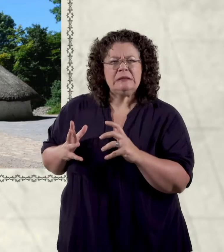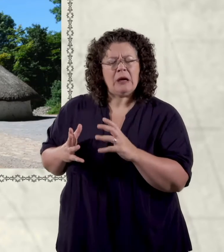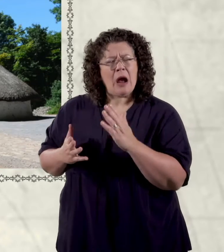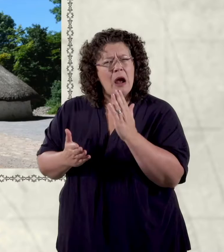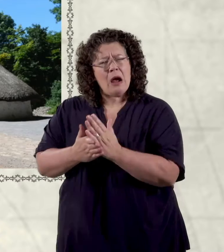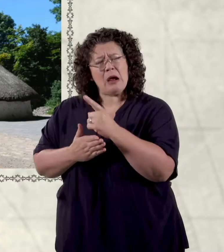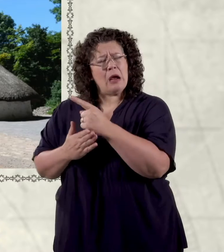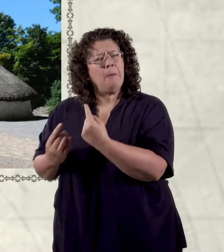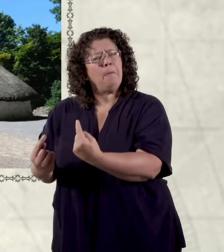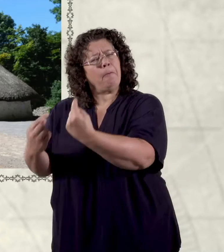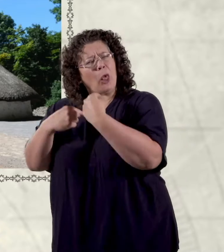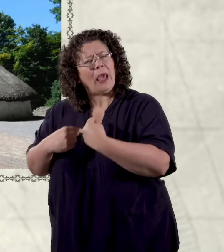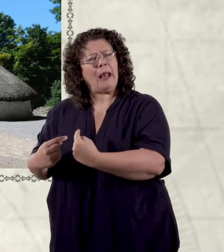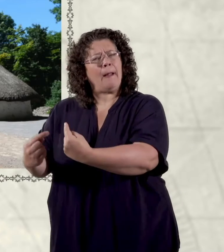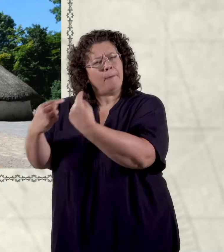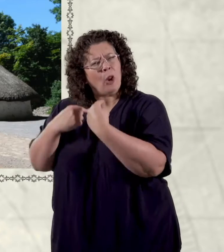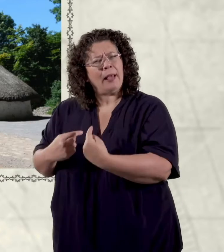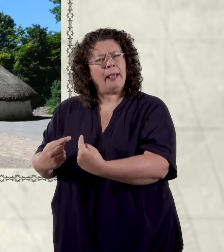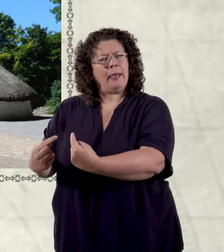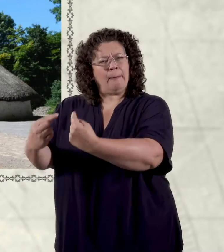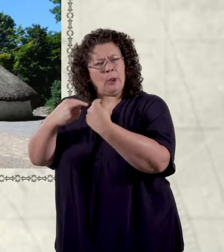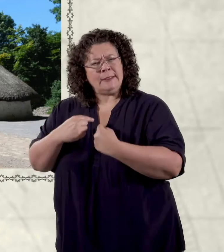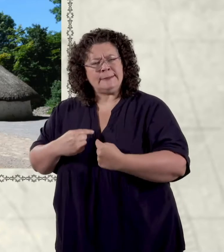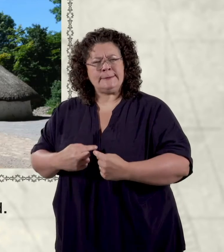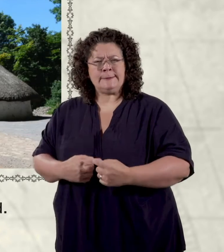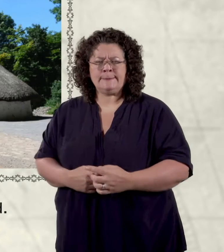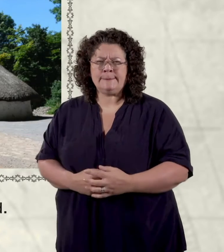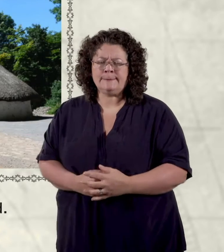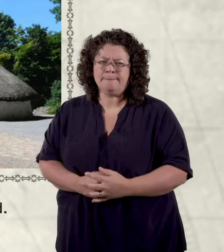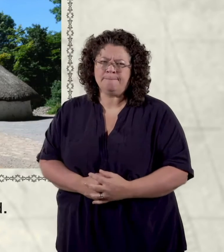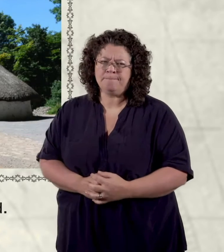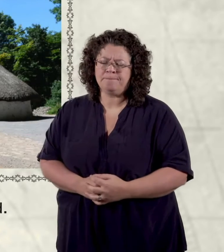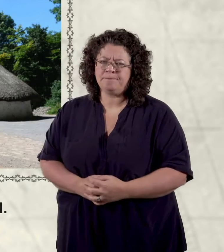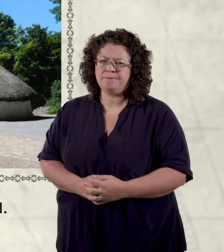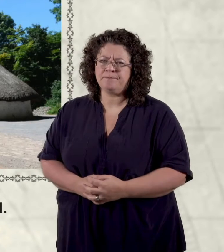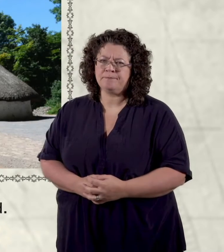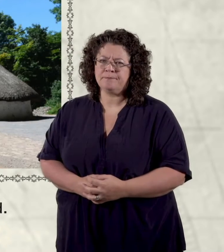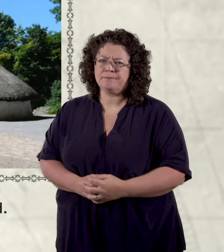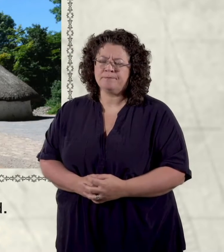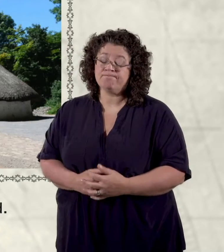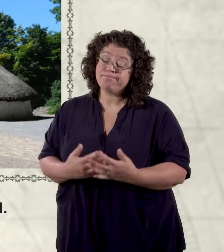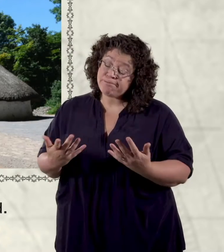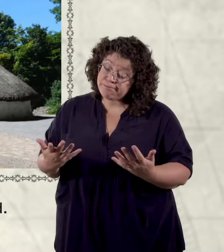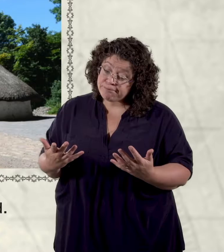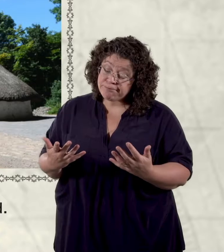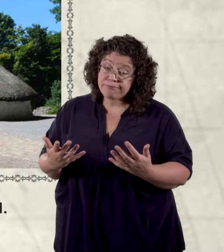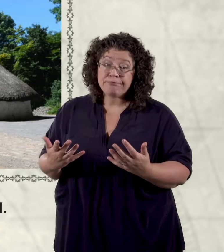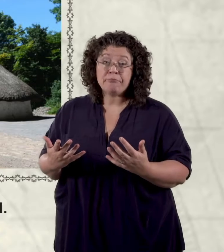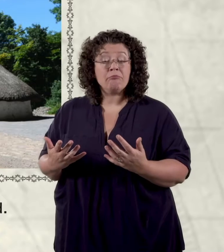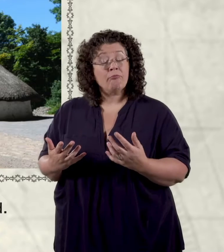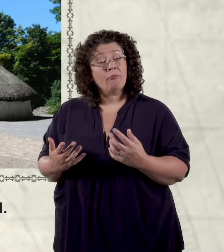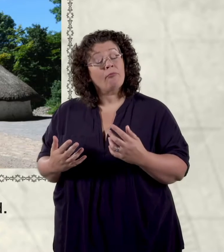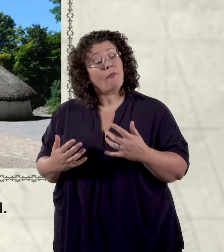Ond, roedden ni'n byw yn gymharol heddychlon, heb ormod o stŵr gan yr Rhufeiniaid.